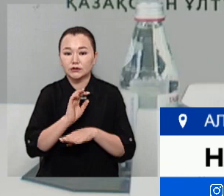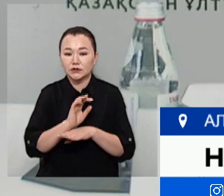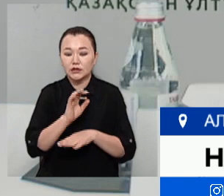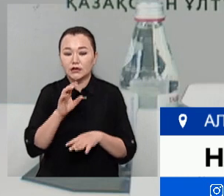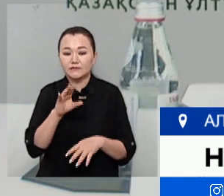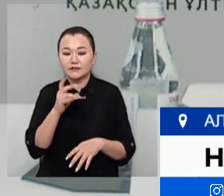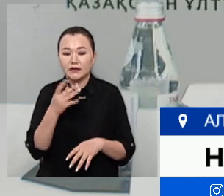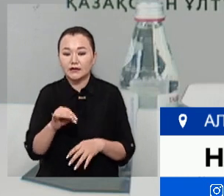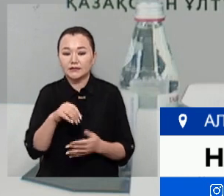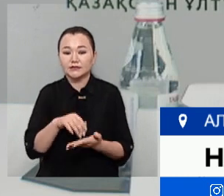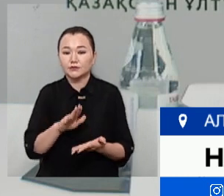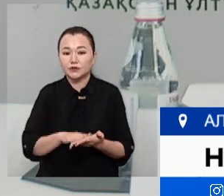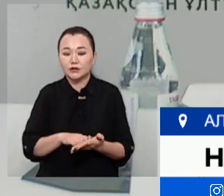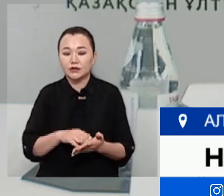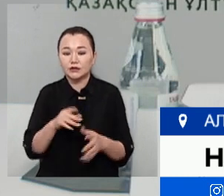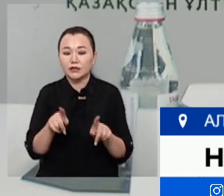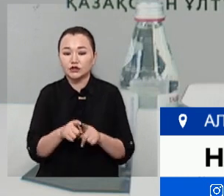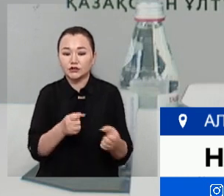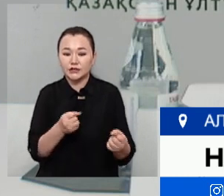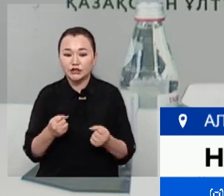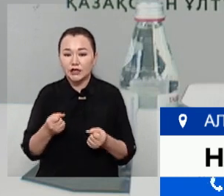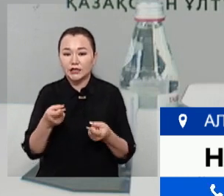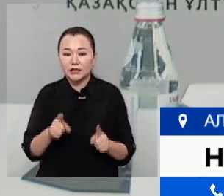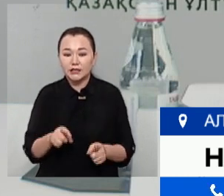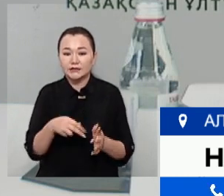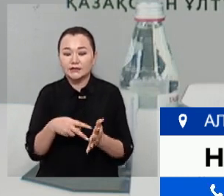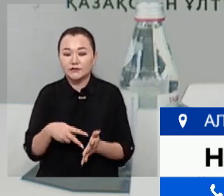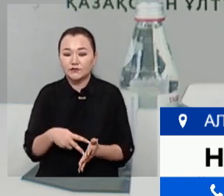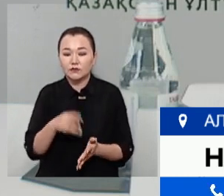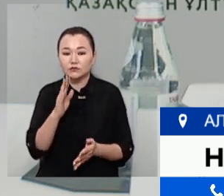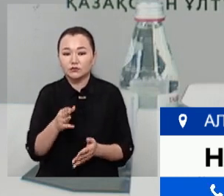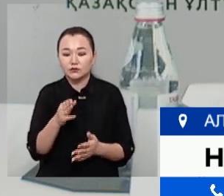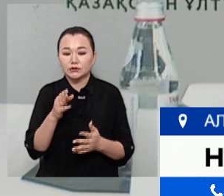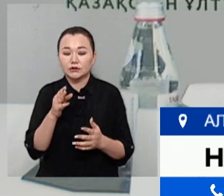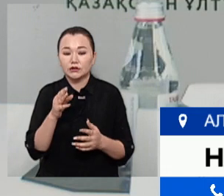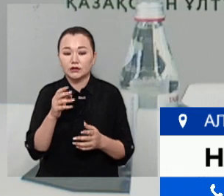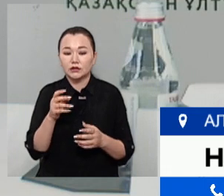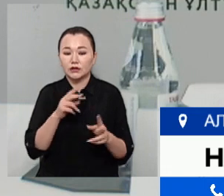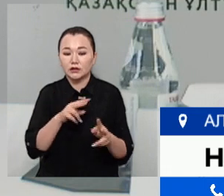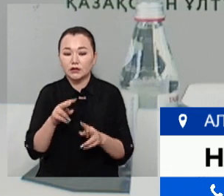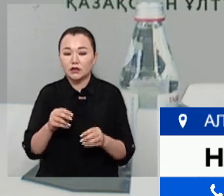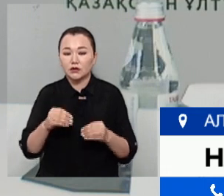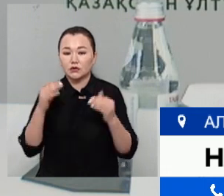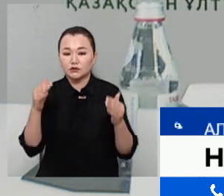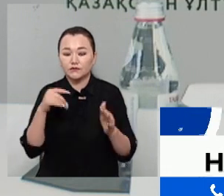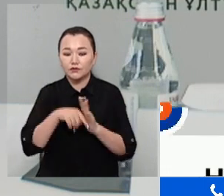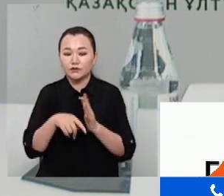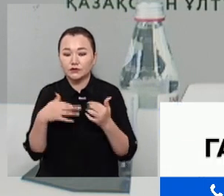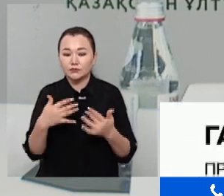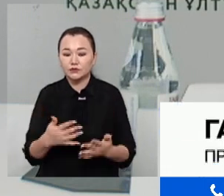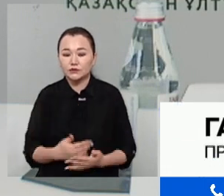фискального стимулирования а также сдерживающая реальная ставка будут отчасти нивелировать рост внутреннего